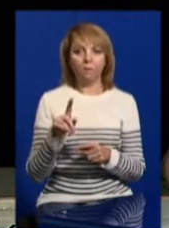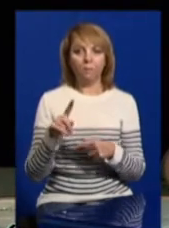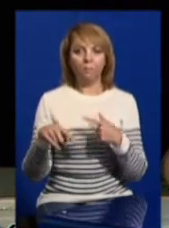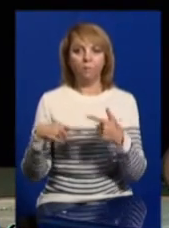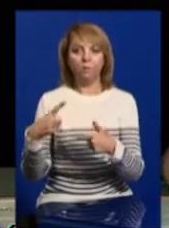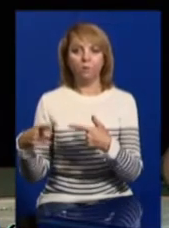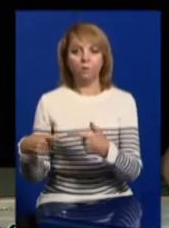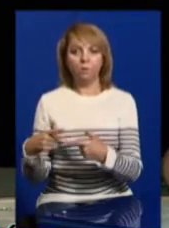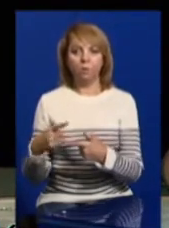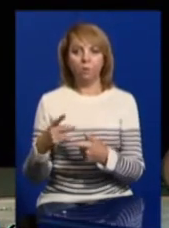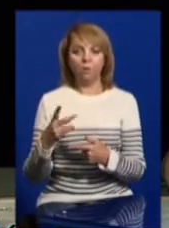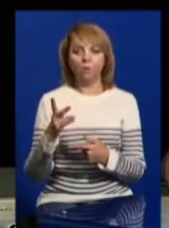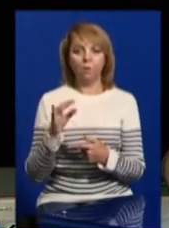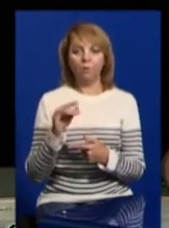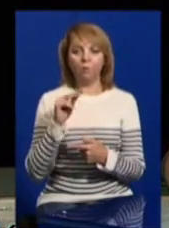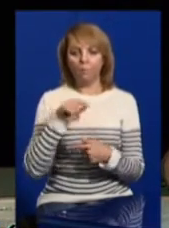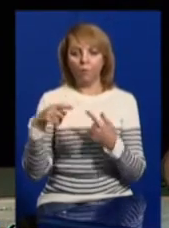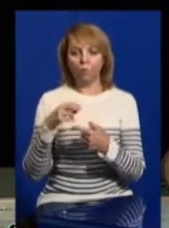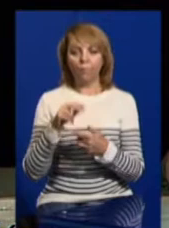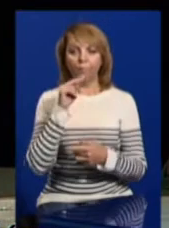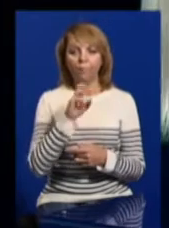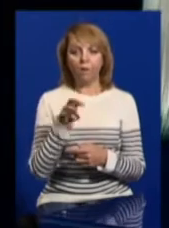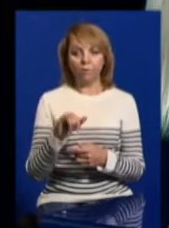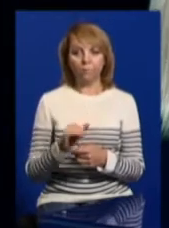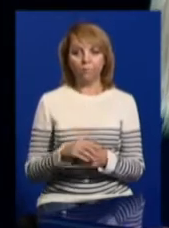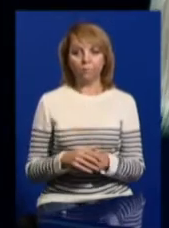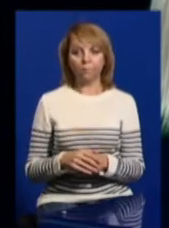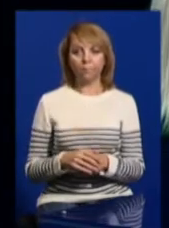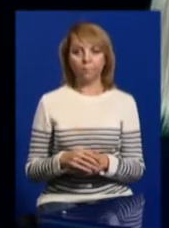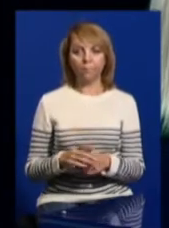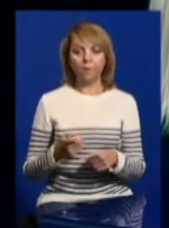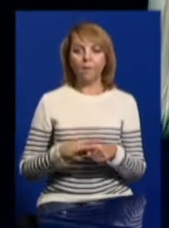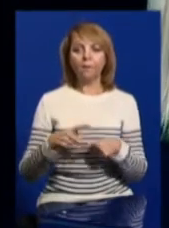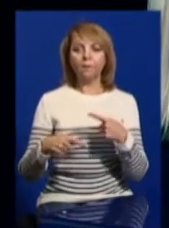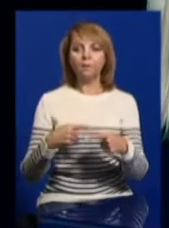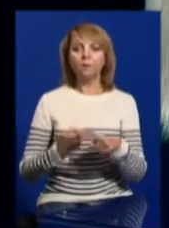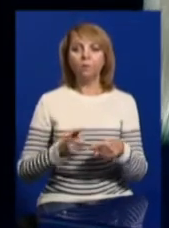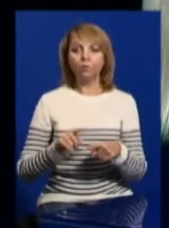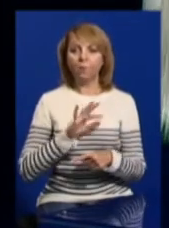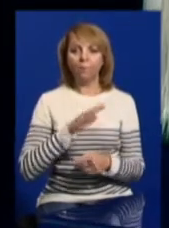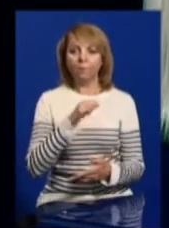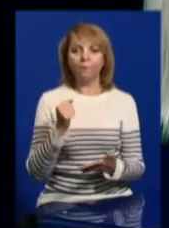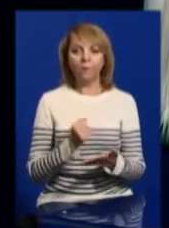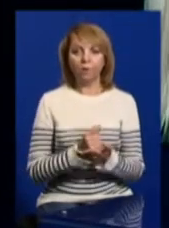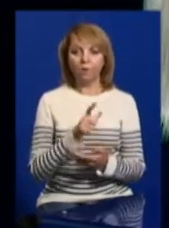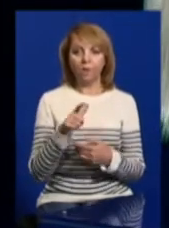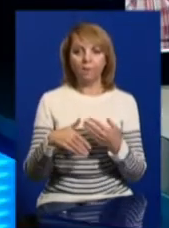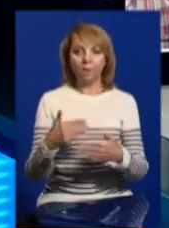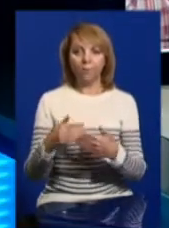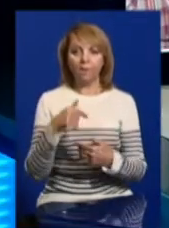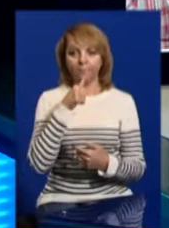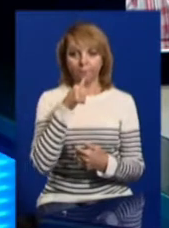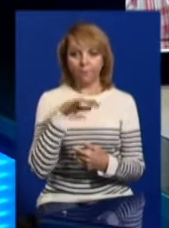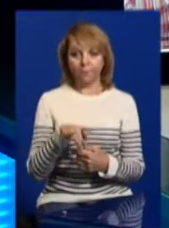до обвинувального акту чомусь. Ну це ж наслідок того, що не було підтверджувального етапу